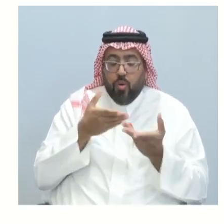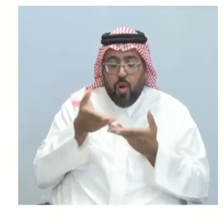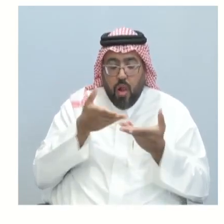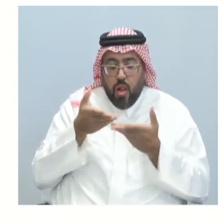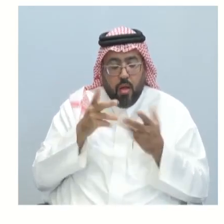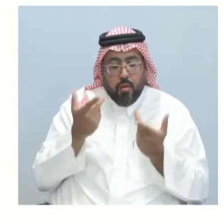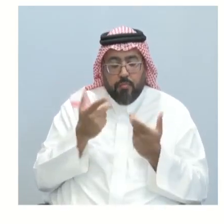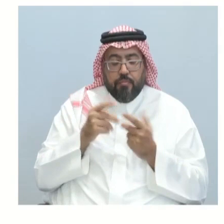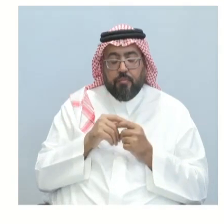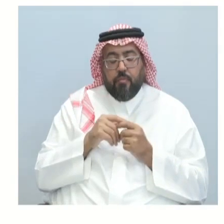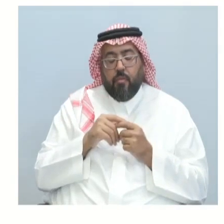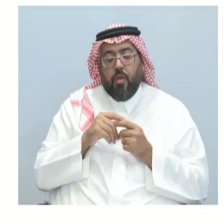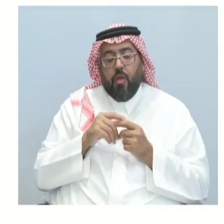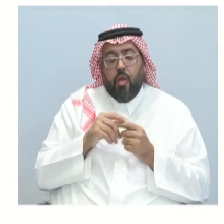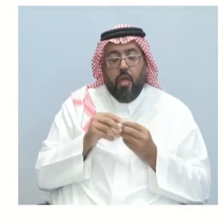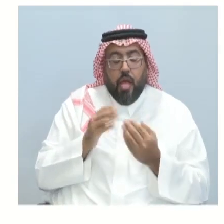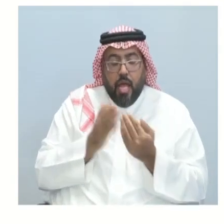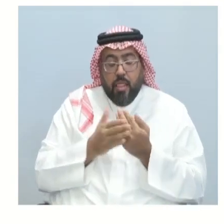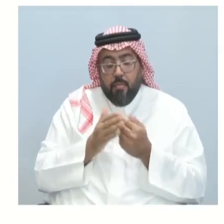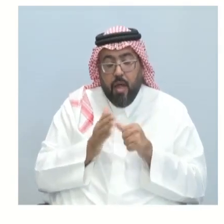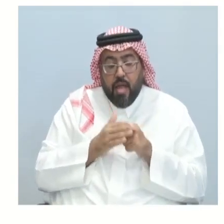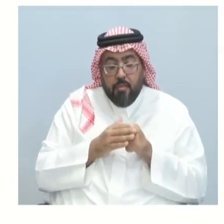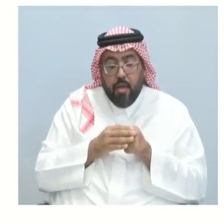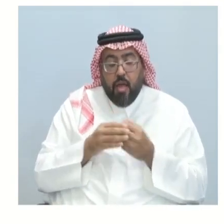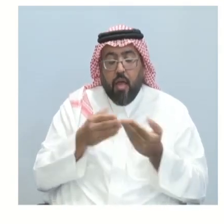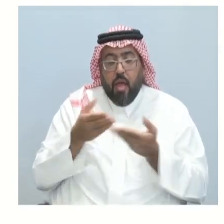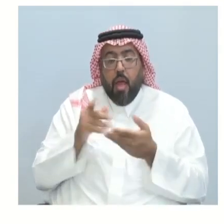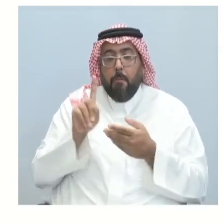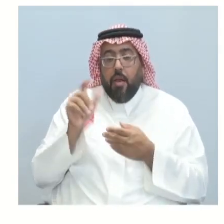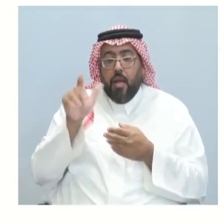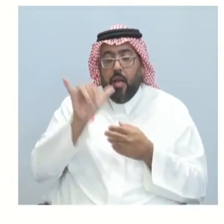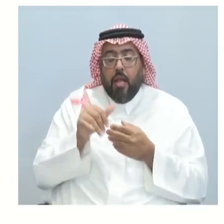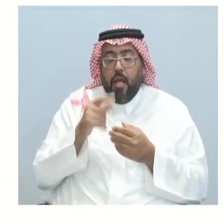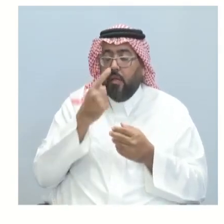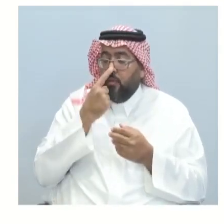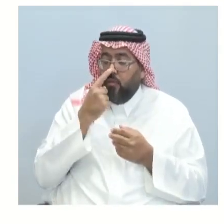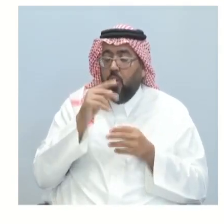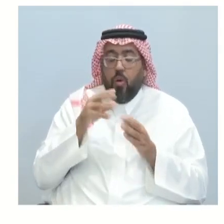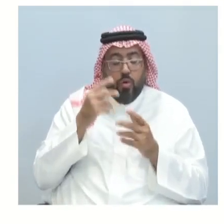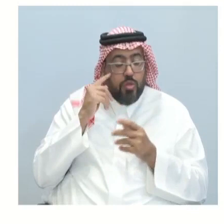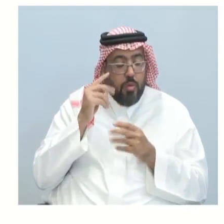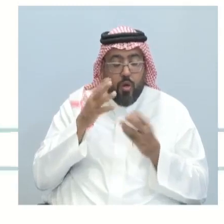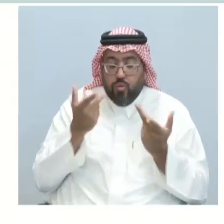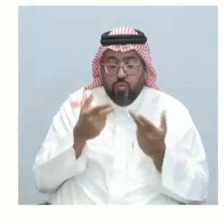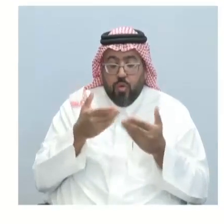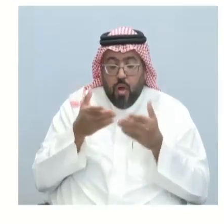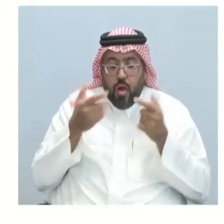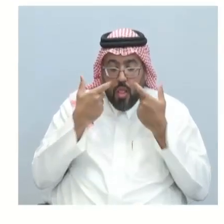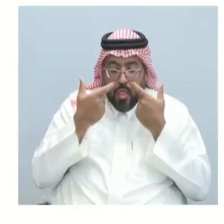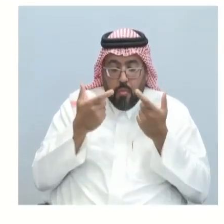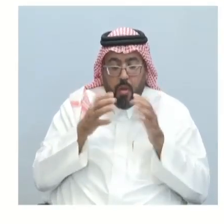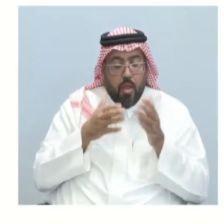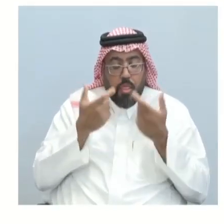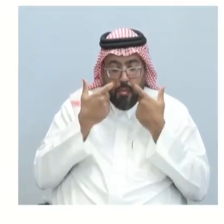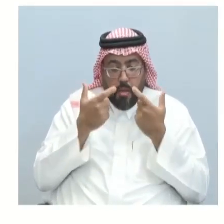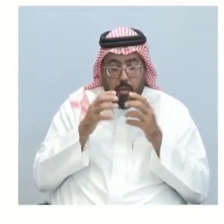الناس بحسن بحسن صحابتي يعني بري وصلتي طيب